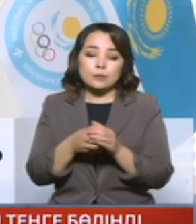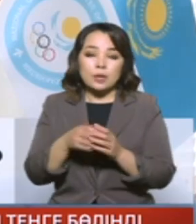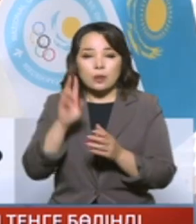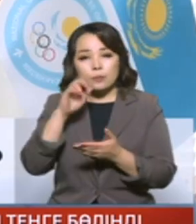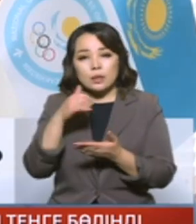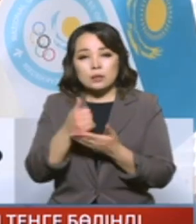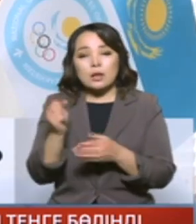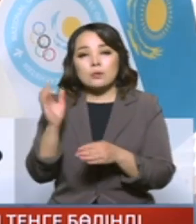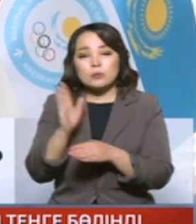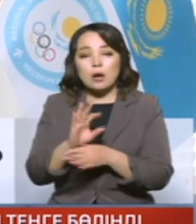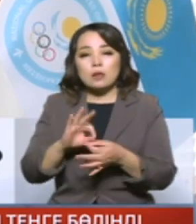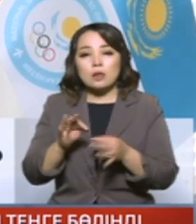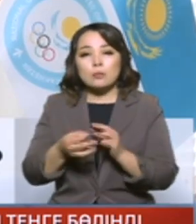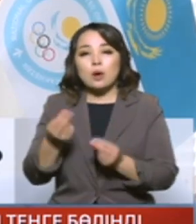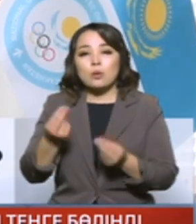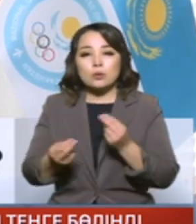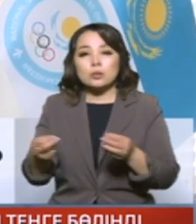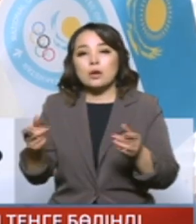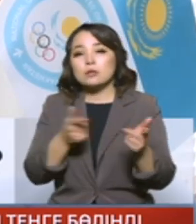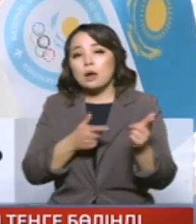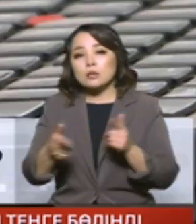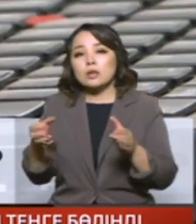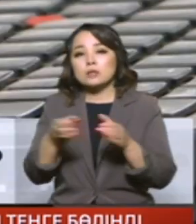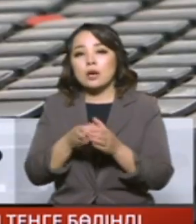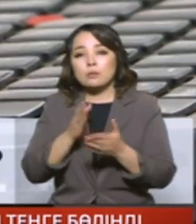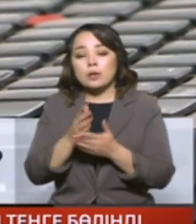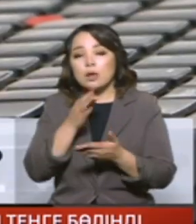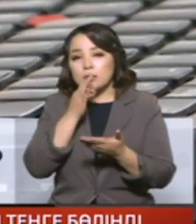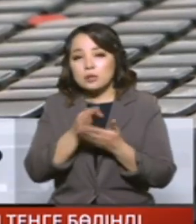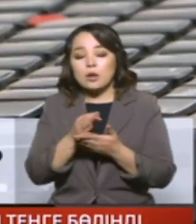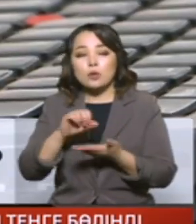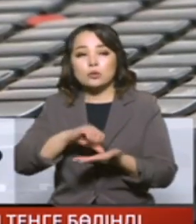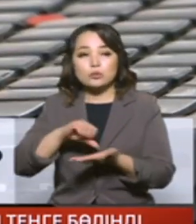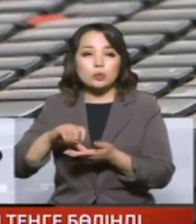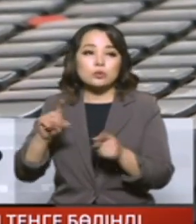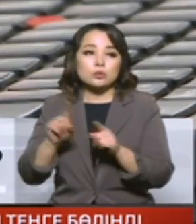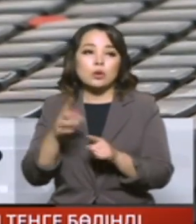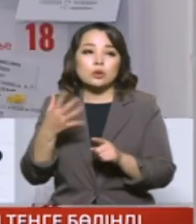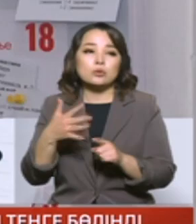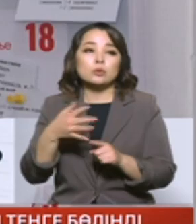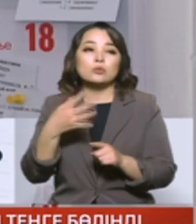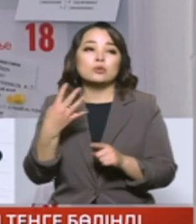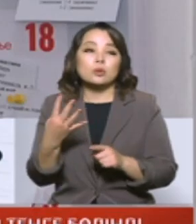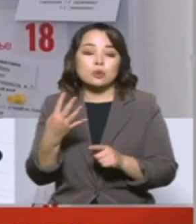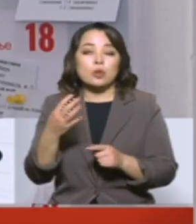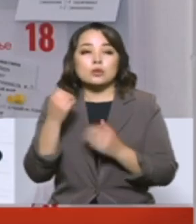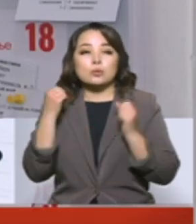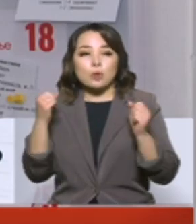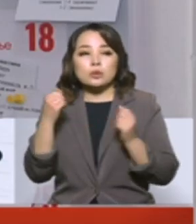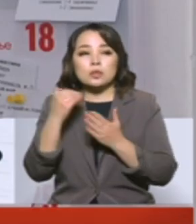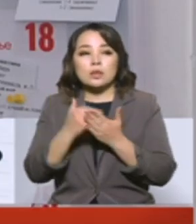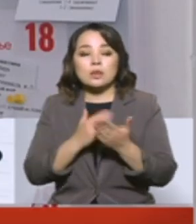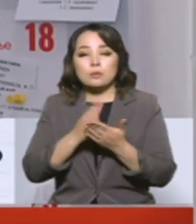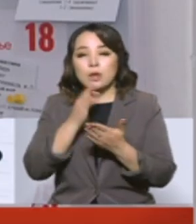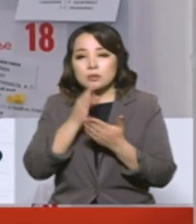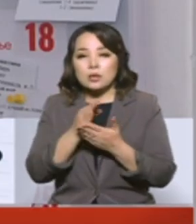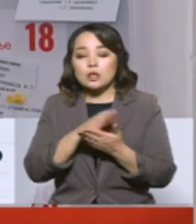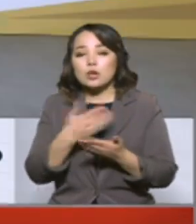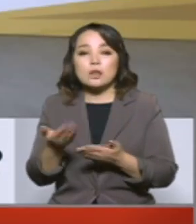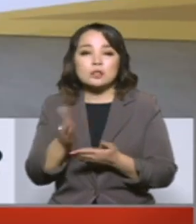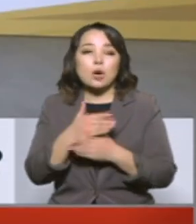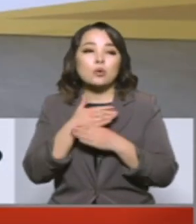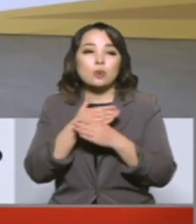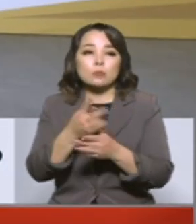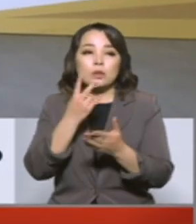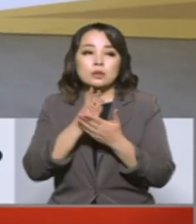тапсырмасымен олимпиада ойындарына дайындық штабы құрылды. Штаб өкілдері жүлдеден үміткер 54 спортшының тізімін жасапты. Тіпті оларға жан-жақты